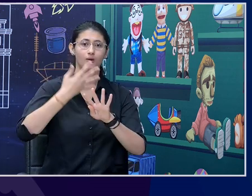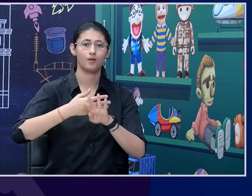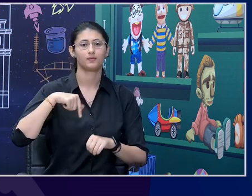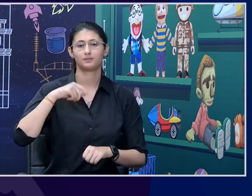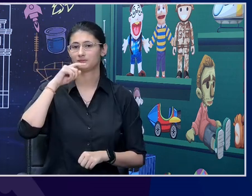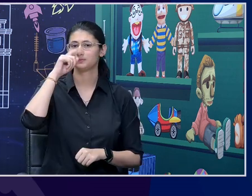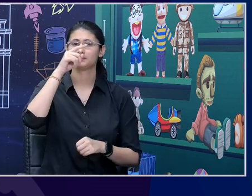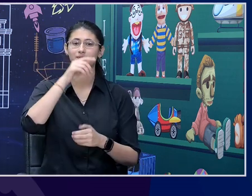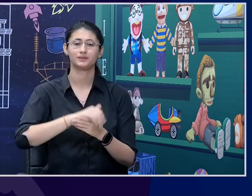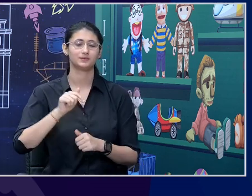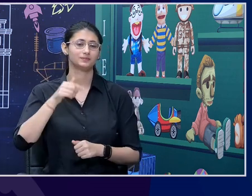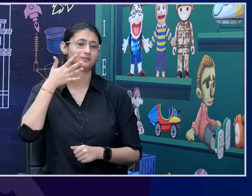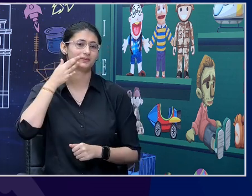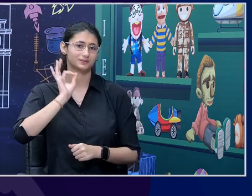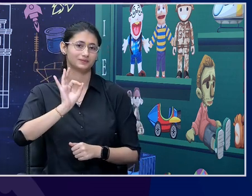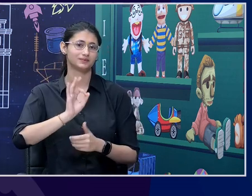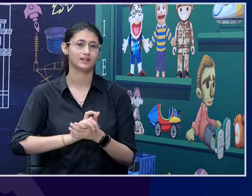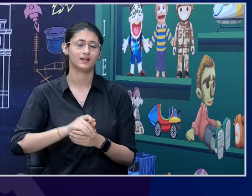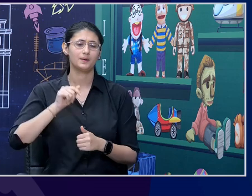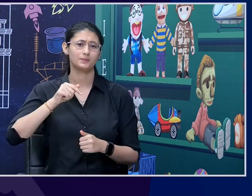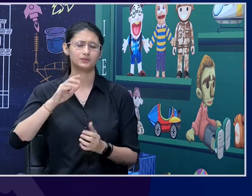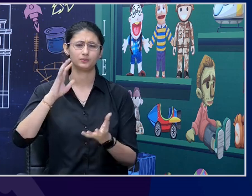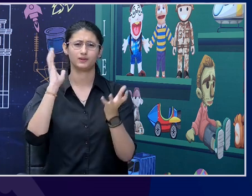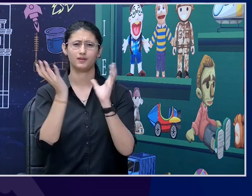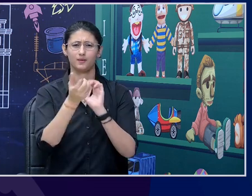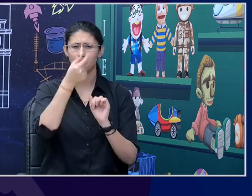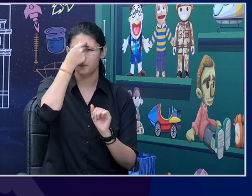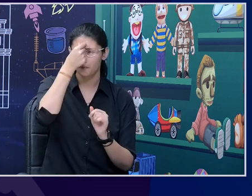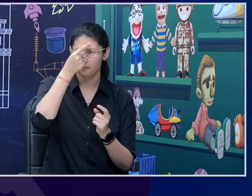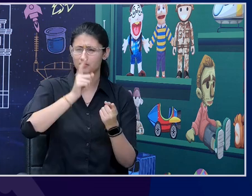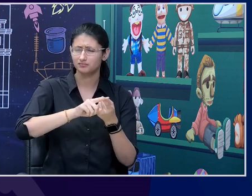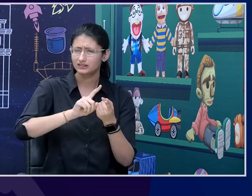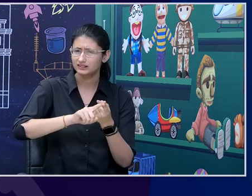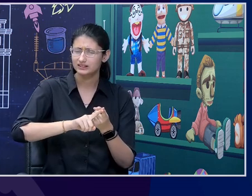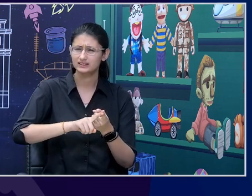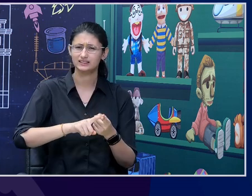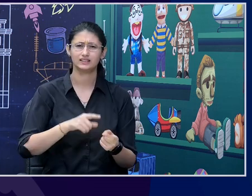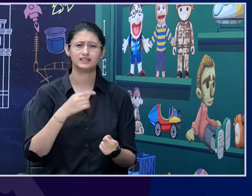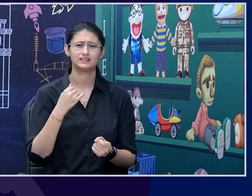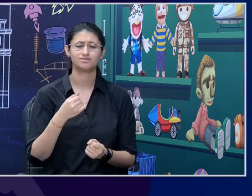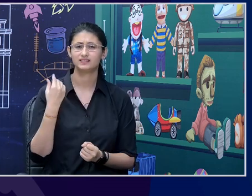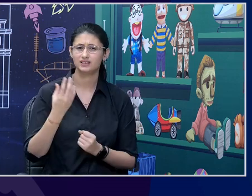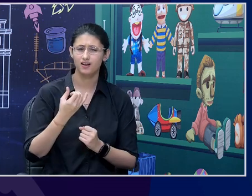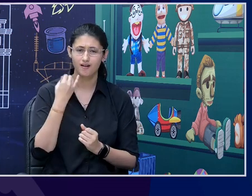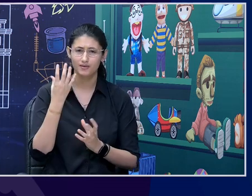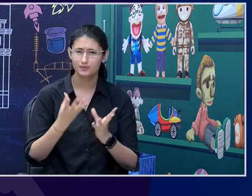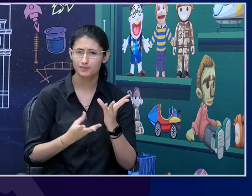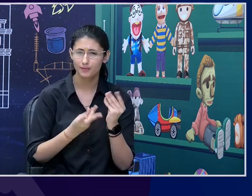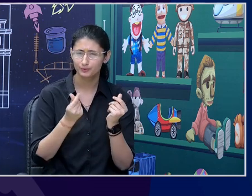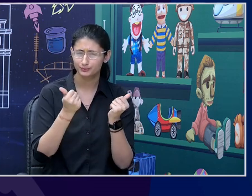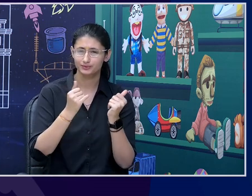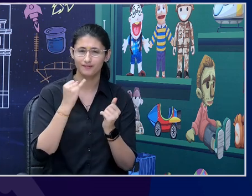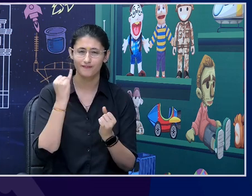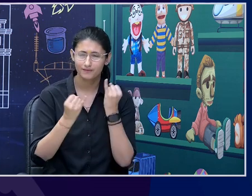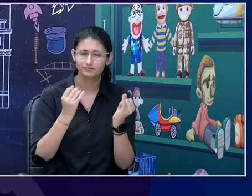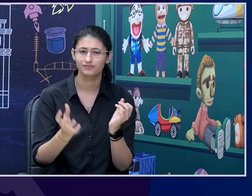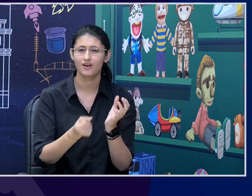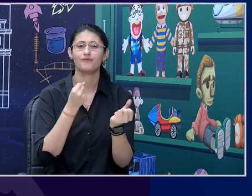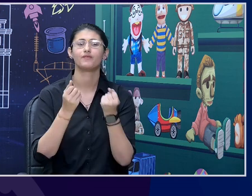इंपॉर्टेंट रोल की फाइनिंग डी प्रगमेटिक ग्लोबल सॉल्यूशंस फॉर डी वेल बीइंग ऑफ ऑल एंड इन डूइंग सो में फेस तू डी ट्रू स्पिरिट ऑफ